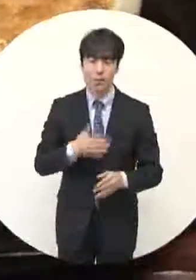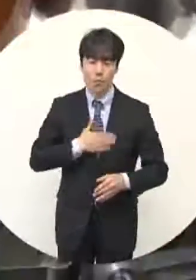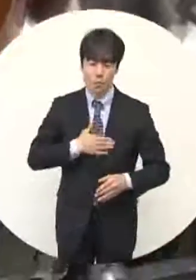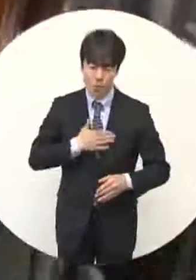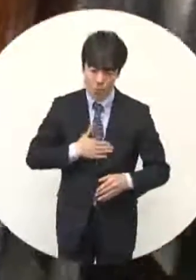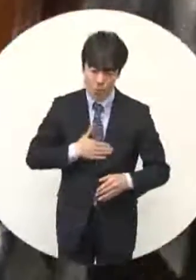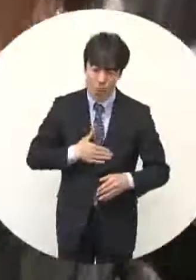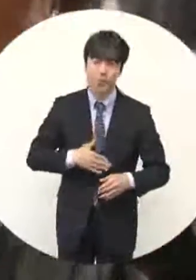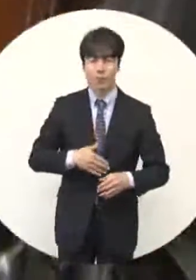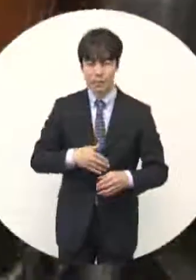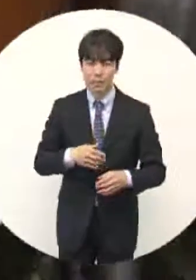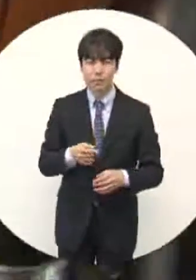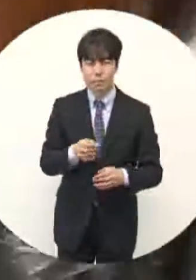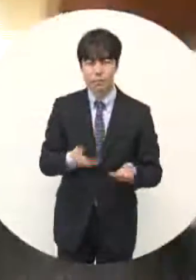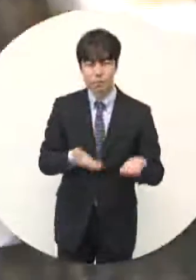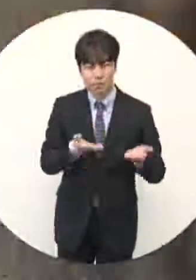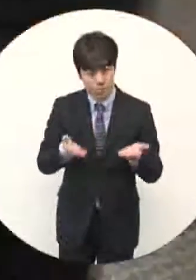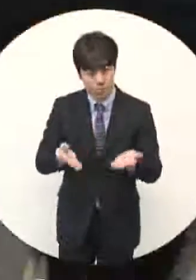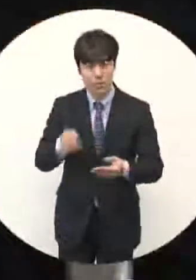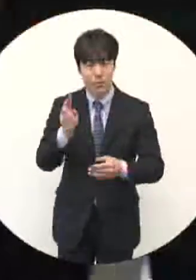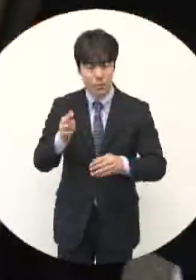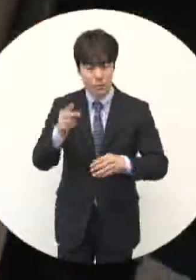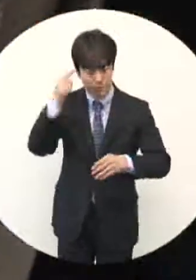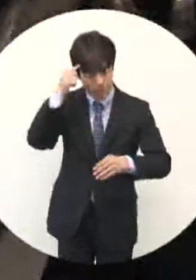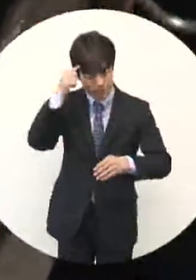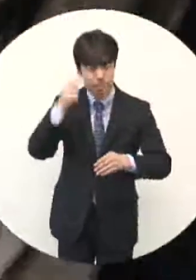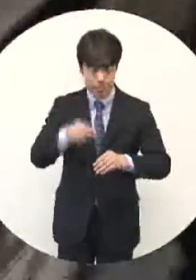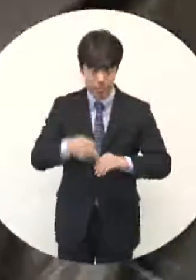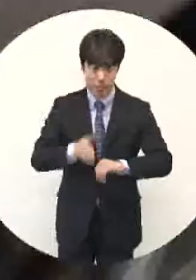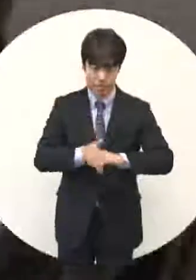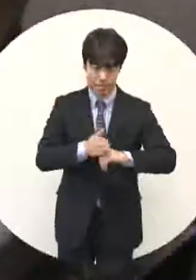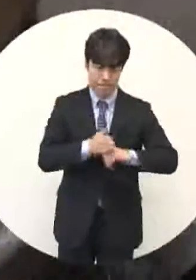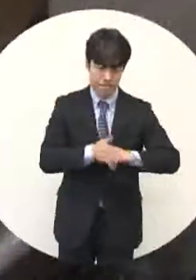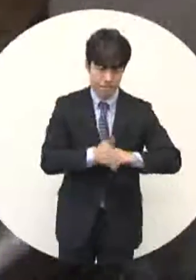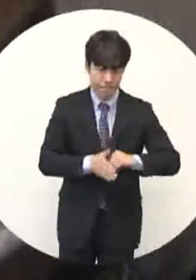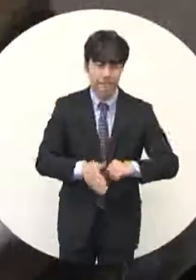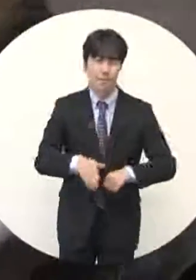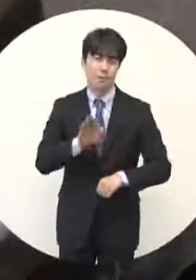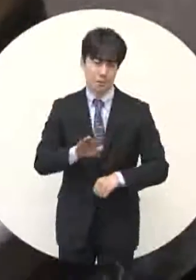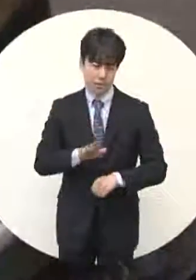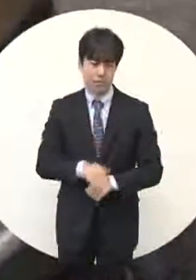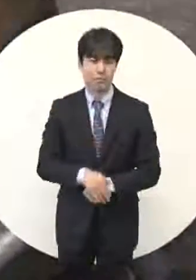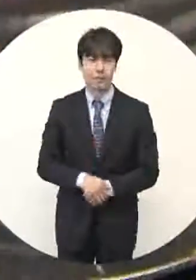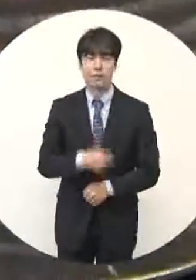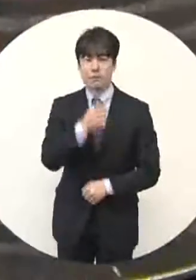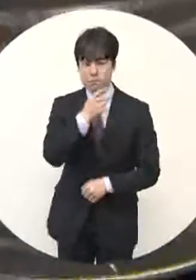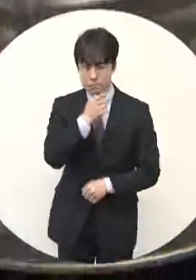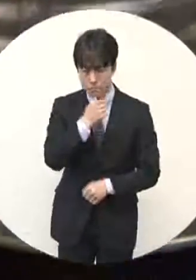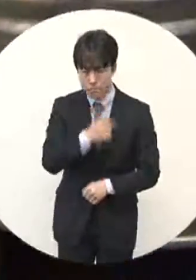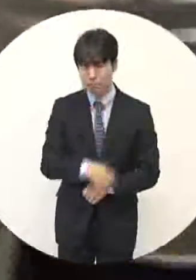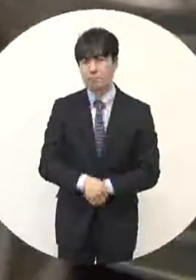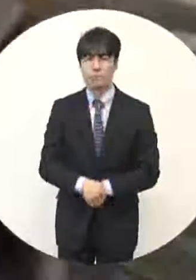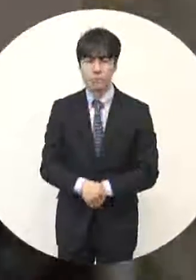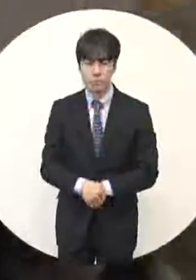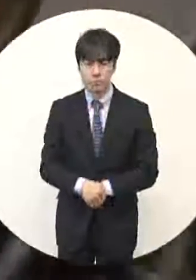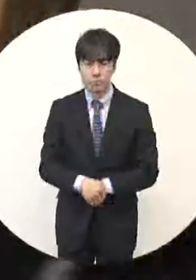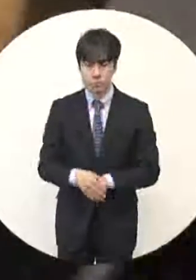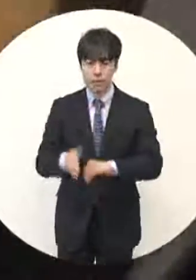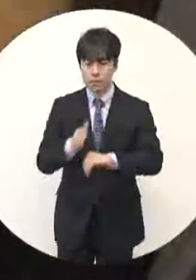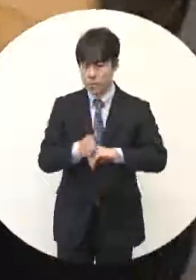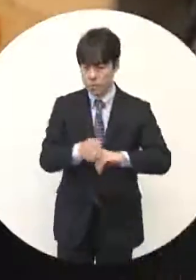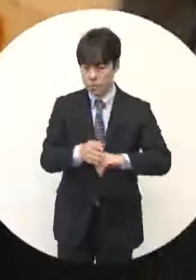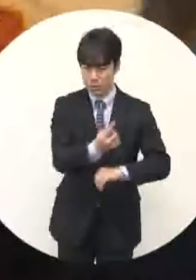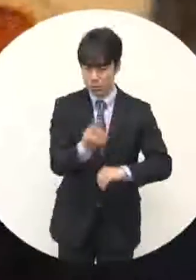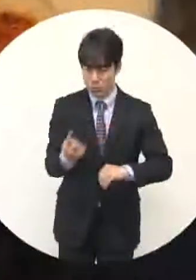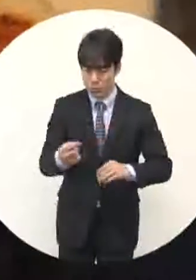そういったものをお届けできる料理を常に作るように心がけています。 なるほど、確かにこの料理にはそ